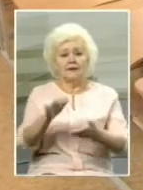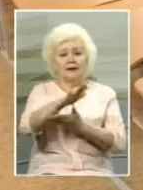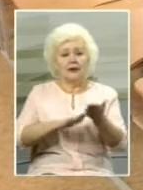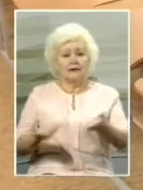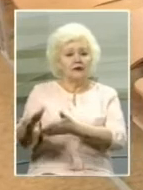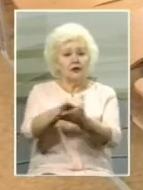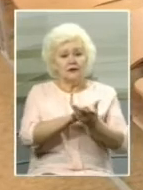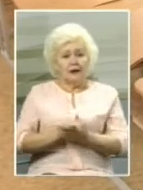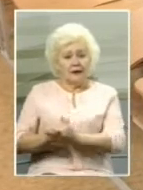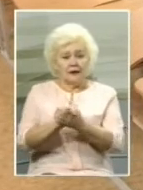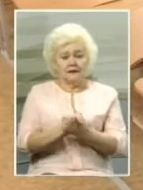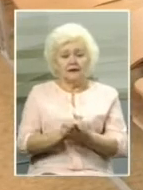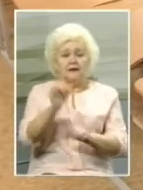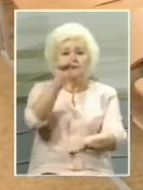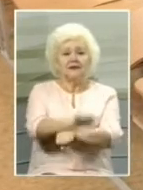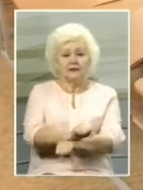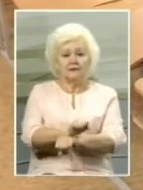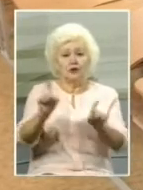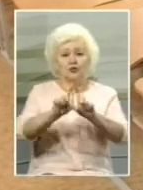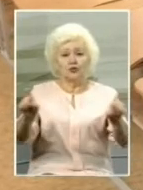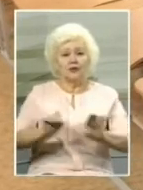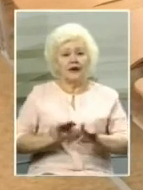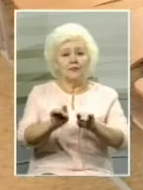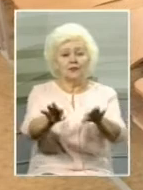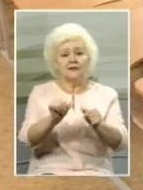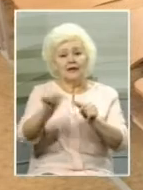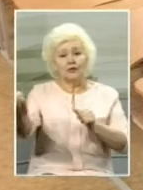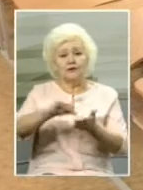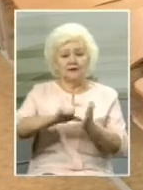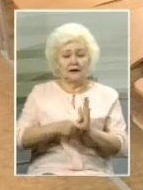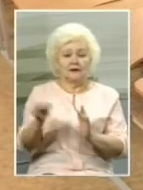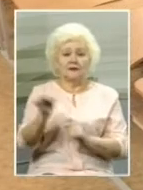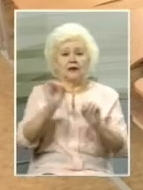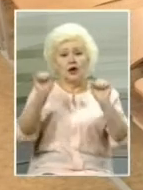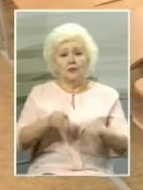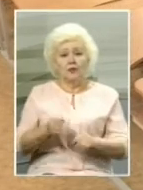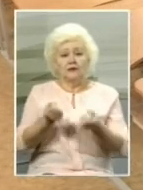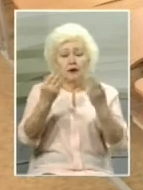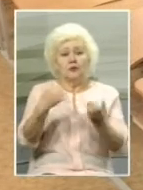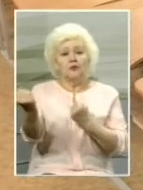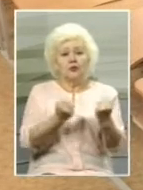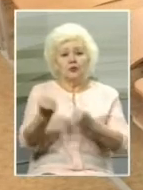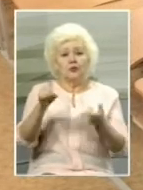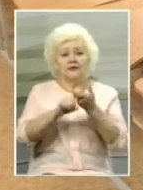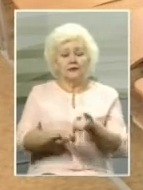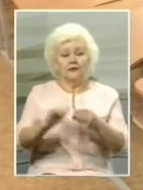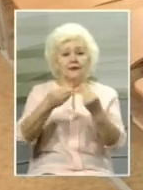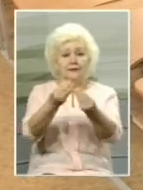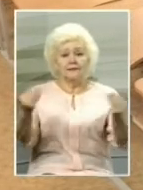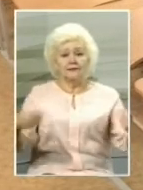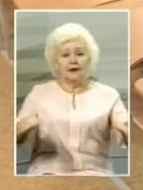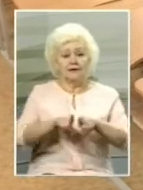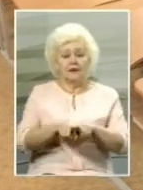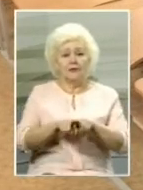колектив, притормозить школьний процес в віддільних класах і можна запросто побороти інфекцію і не дати їй